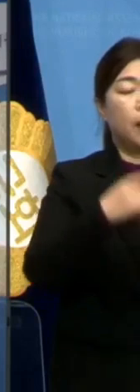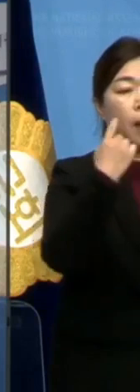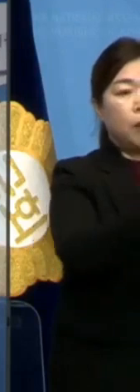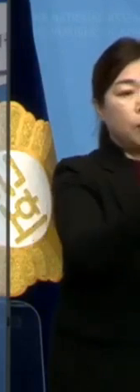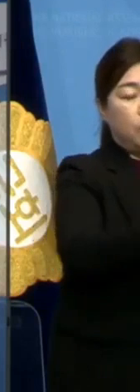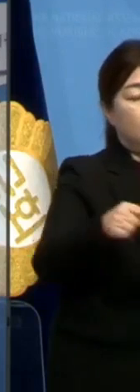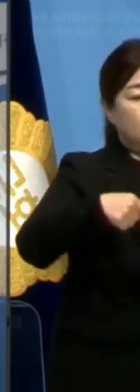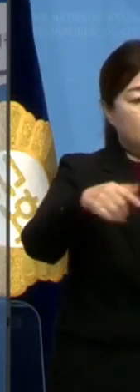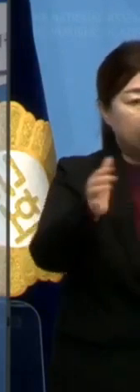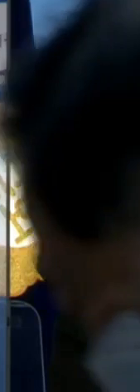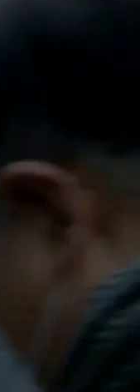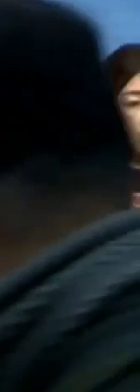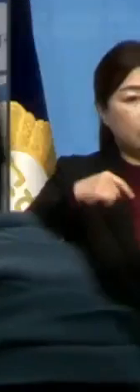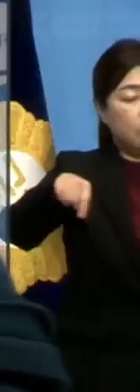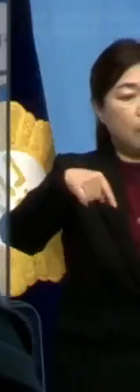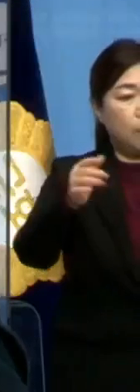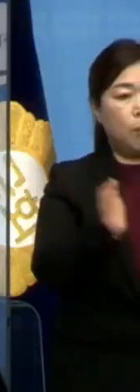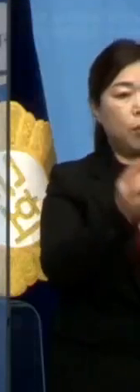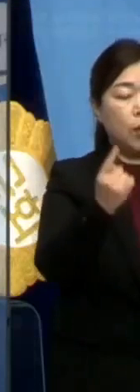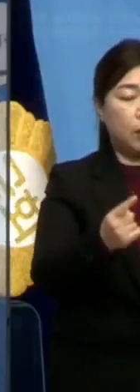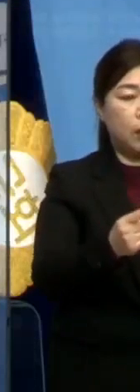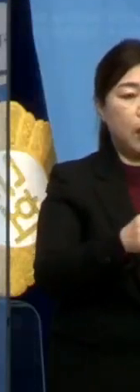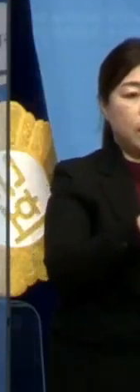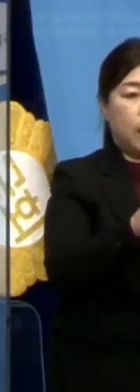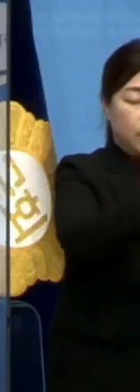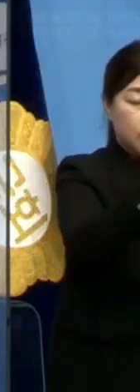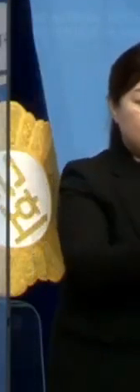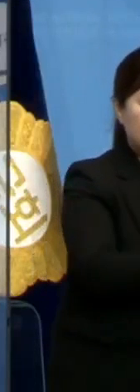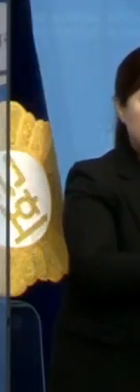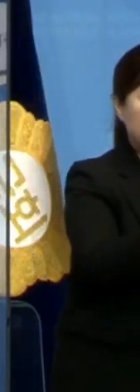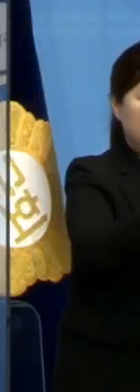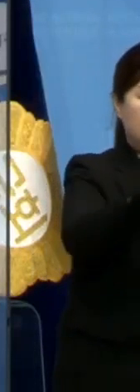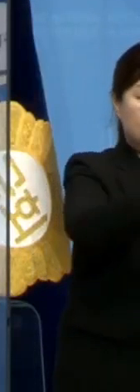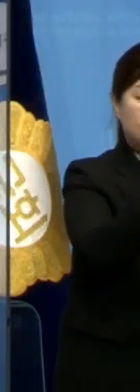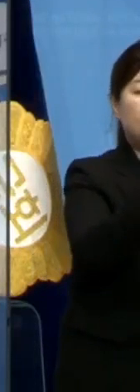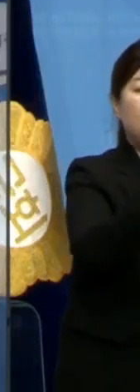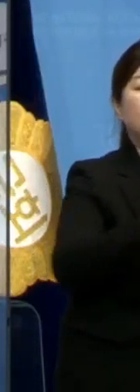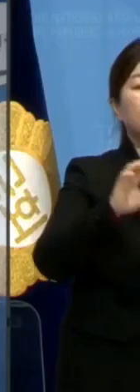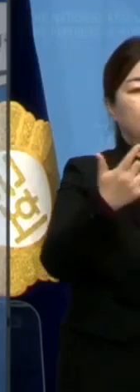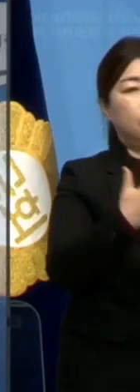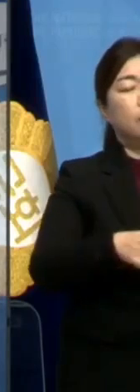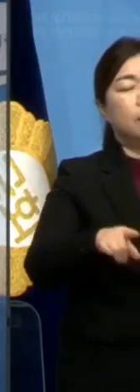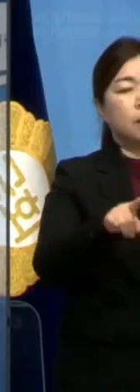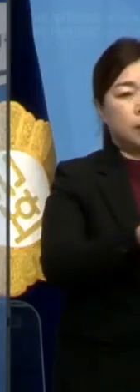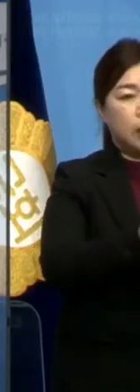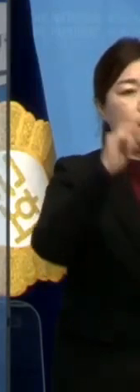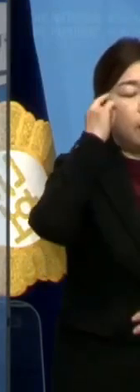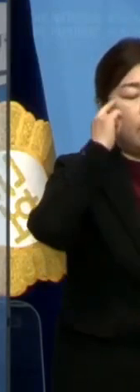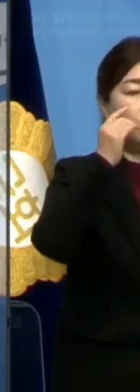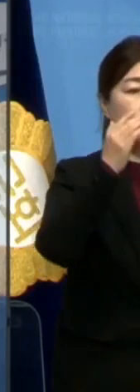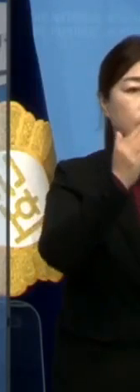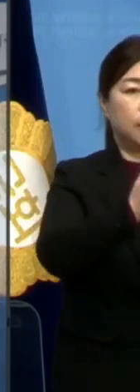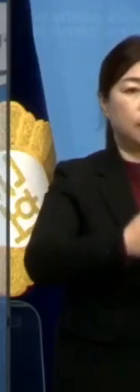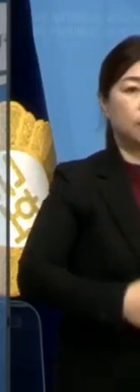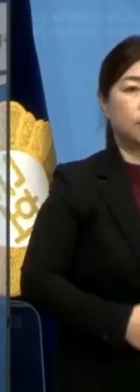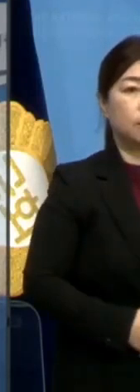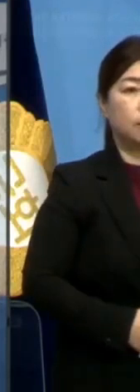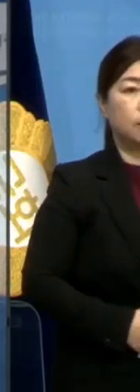개인보다는 당, 당보다는 야당 전체, 야당 전체보다는 나라를 생각해 주시기 바랍니다.